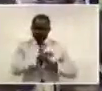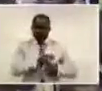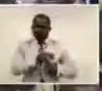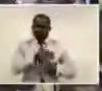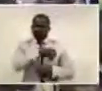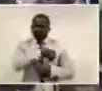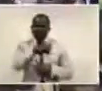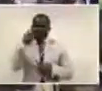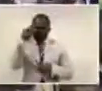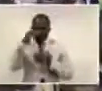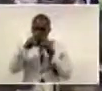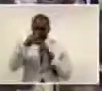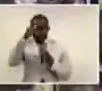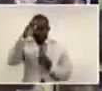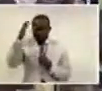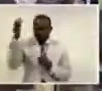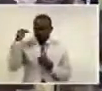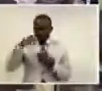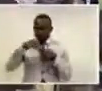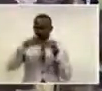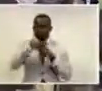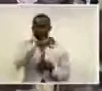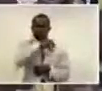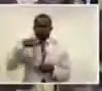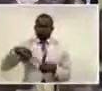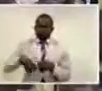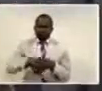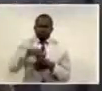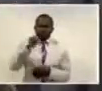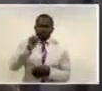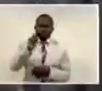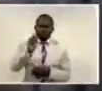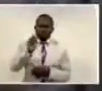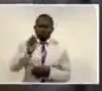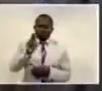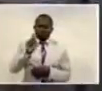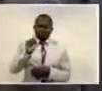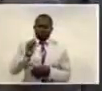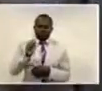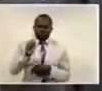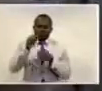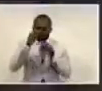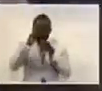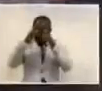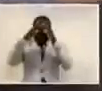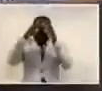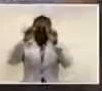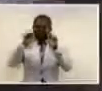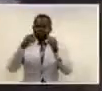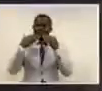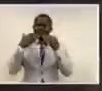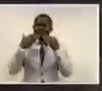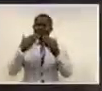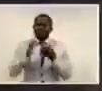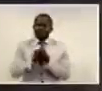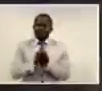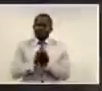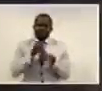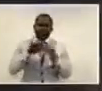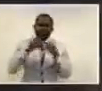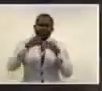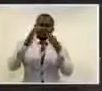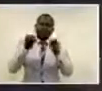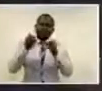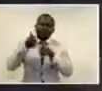papa nzira ko papa yahoze ayoboye cyahoze komini mutura perezida murakoze ariko abayobozi banyu n'abenshi